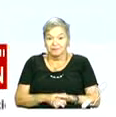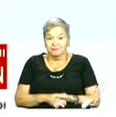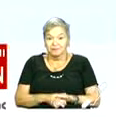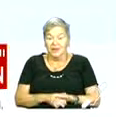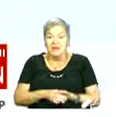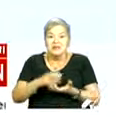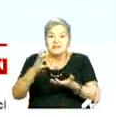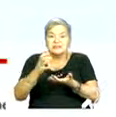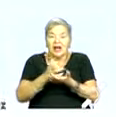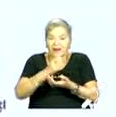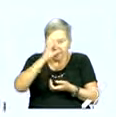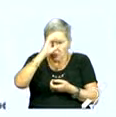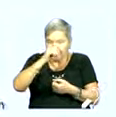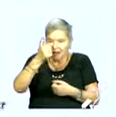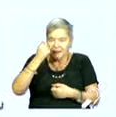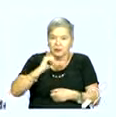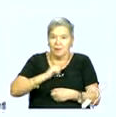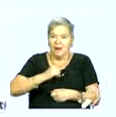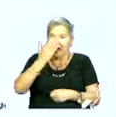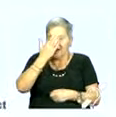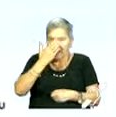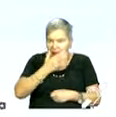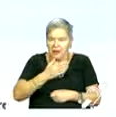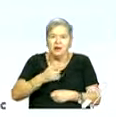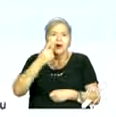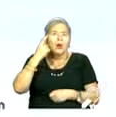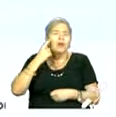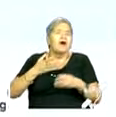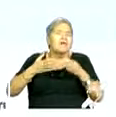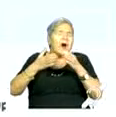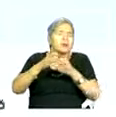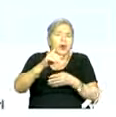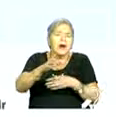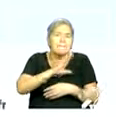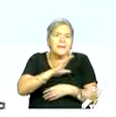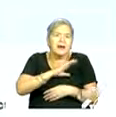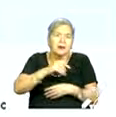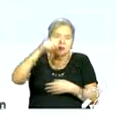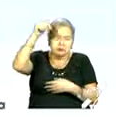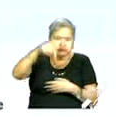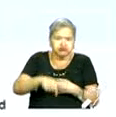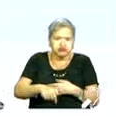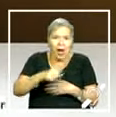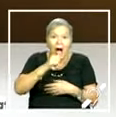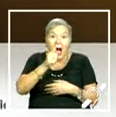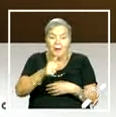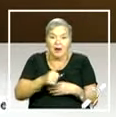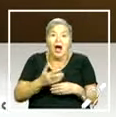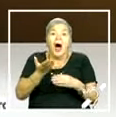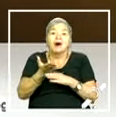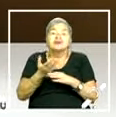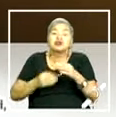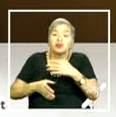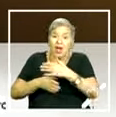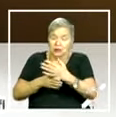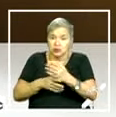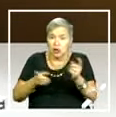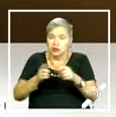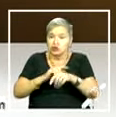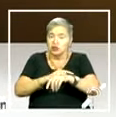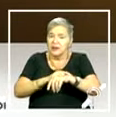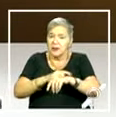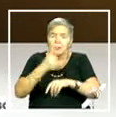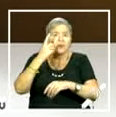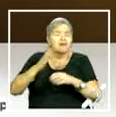misiune de salvare azi noapte pe Marea Neagră, unde un velier era în pericol să se scufunde. Echipajul a cerut ajutor și în scurt timp o navă